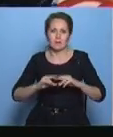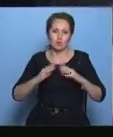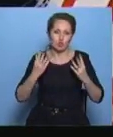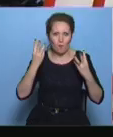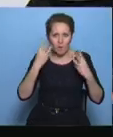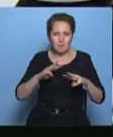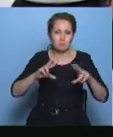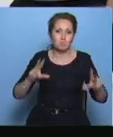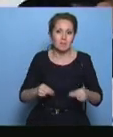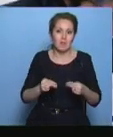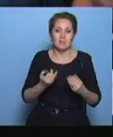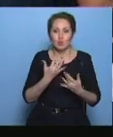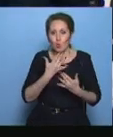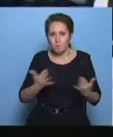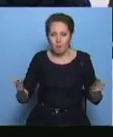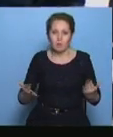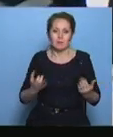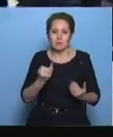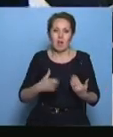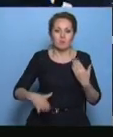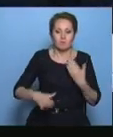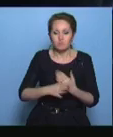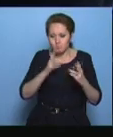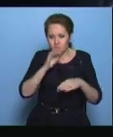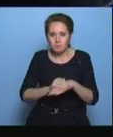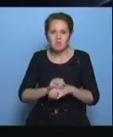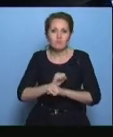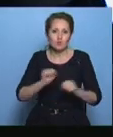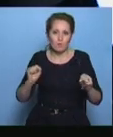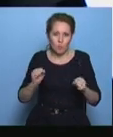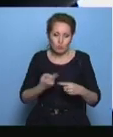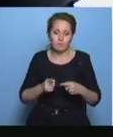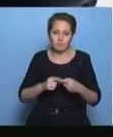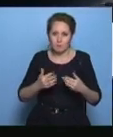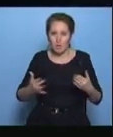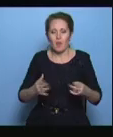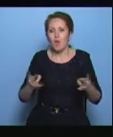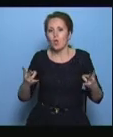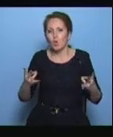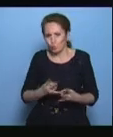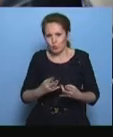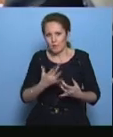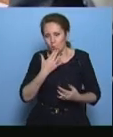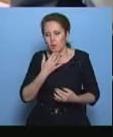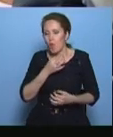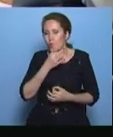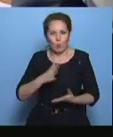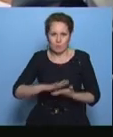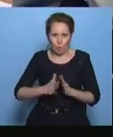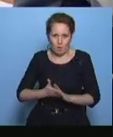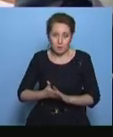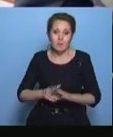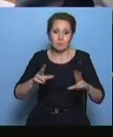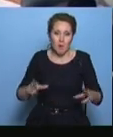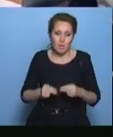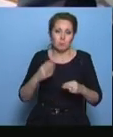инструменты, средства обнаружения взрывчатых веществ. Самая современная техника для любой непредвиденной ситуации. Ведь спасать приходится даже тех,